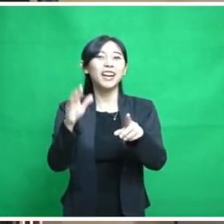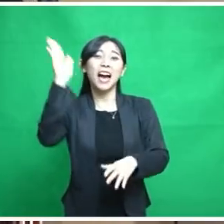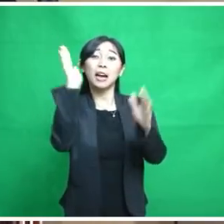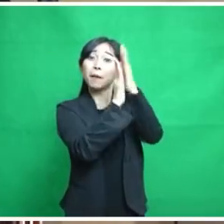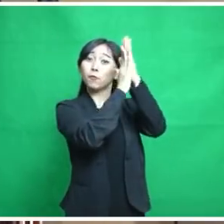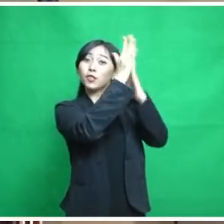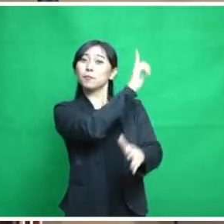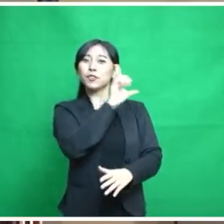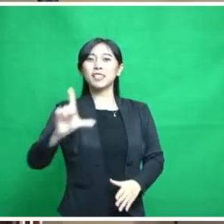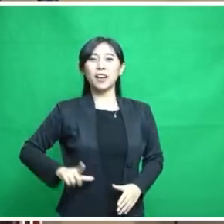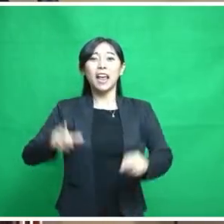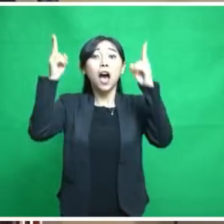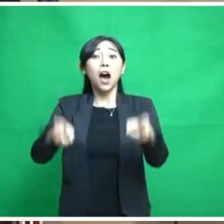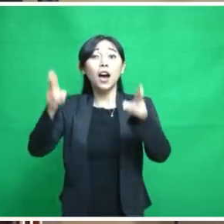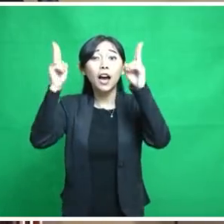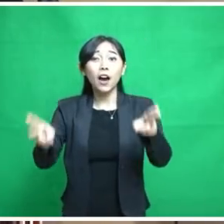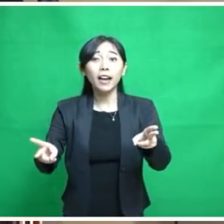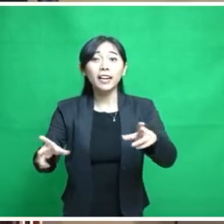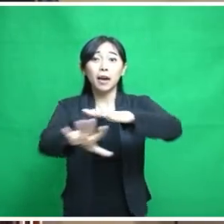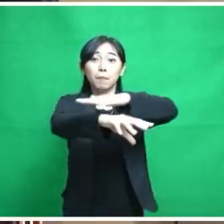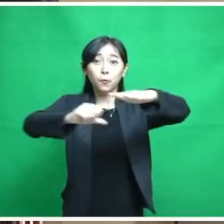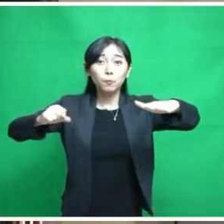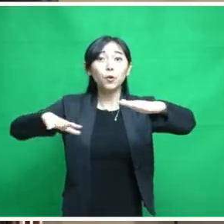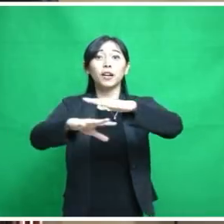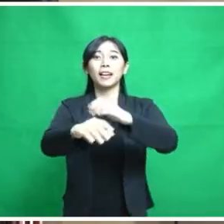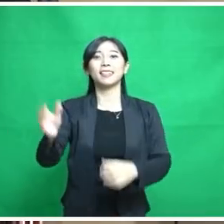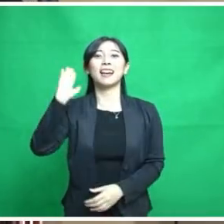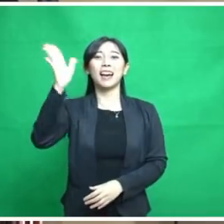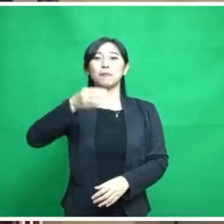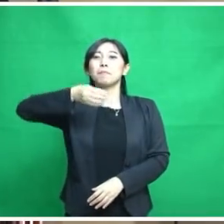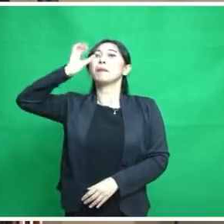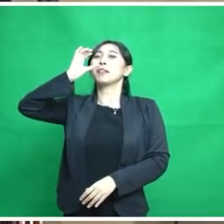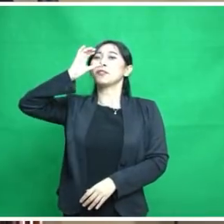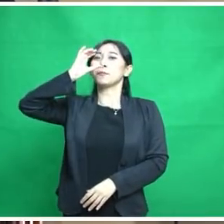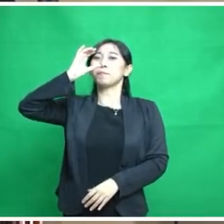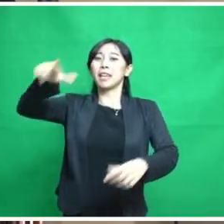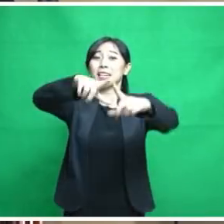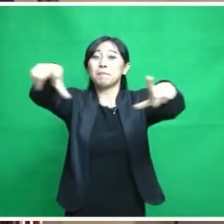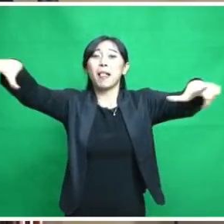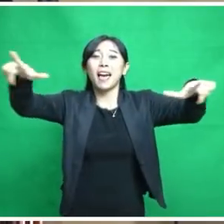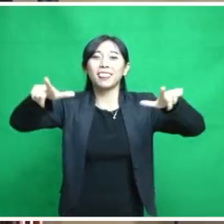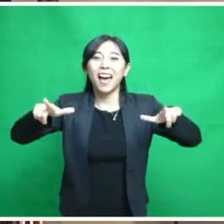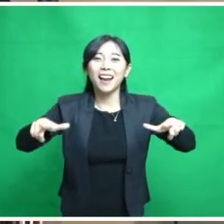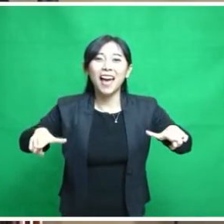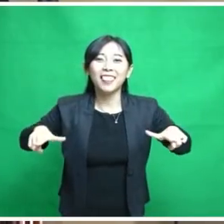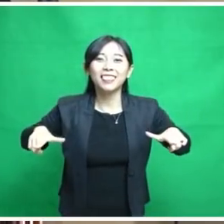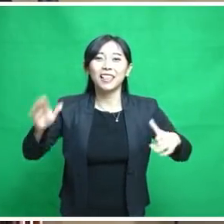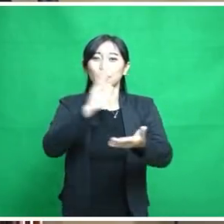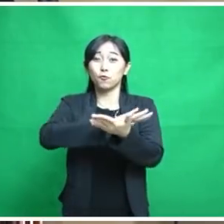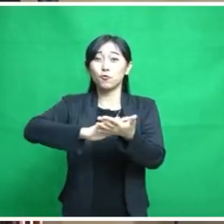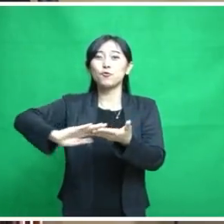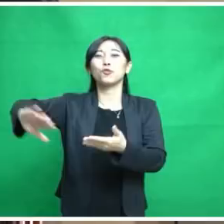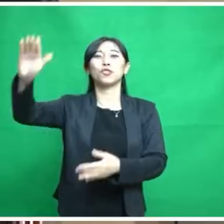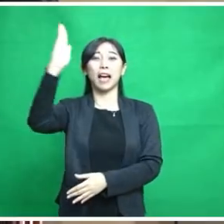memuji-muji Tuhan. Dan orang yang mengumpulkannya akan meminumnya juga di pelataran-pelataran tempat